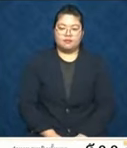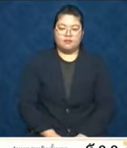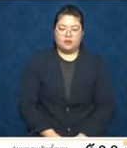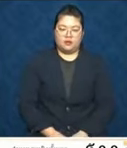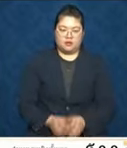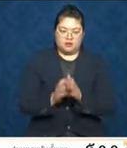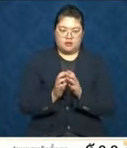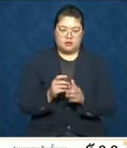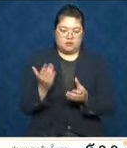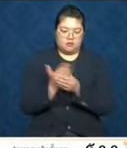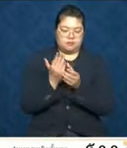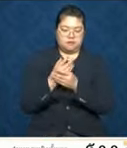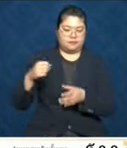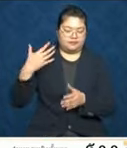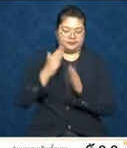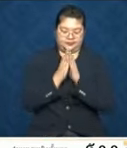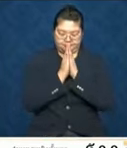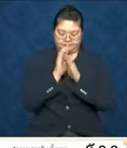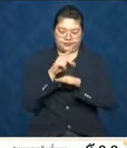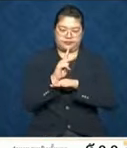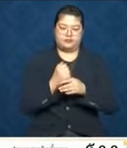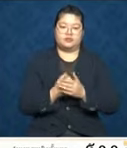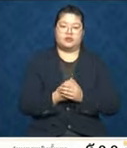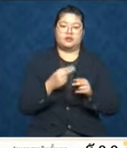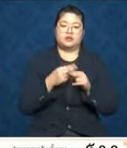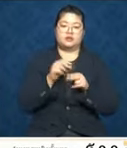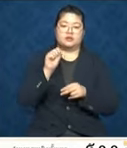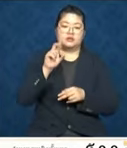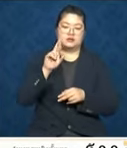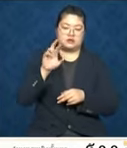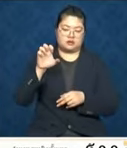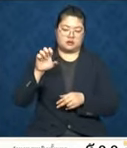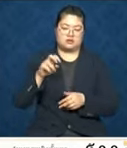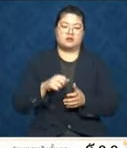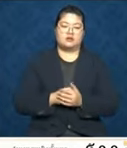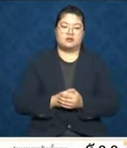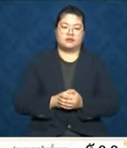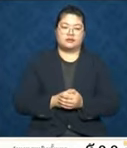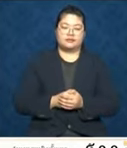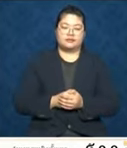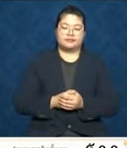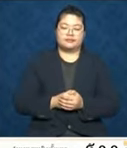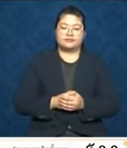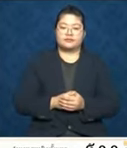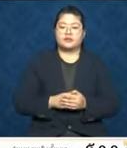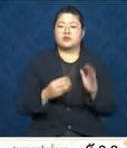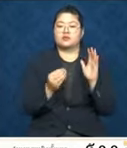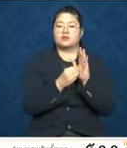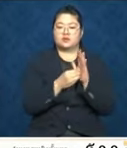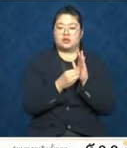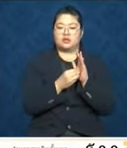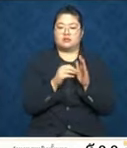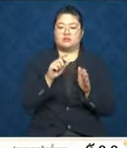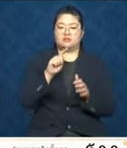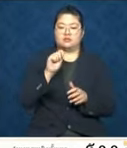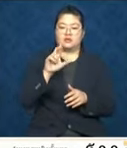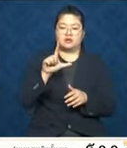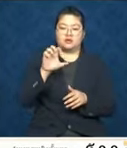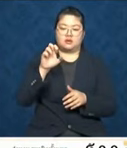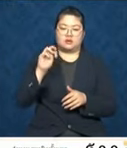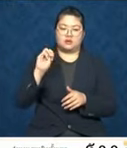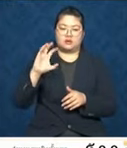ครับขอสไลด์ด้วยนะครับกล่าวเรียนท่านประธานที่เคารพครับผมศิรินทร์สงวนสินนะครับผู้แทนราษฎรโคตรลิงชันและเขตทวีวัฒนาครับวันนี้นะครับผมอยากจะมา